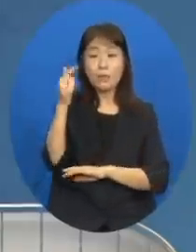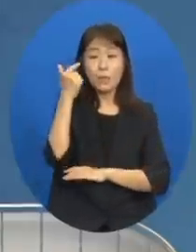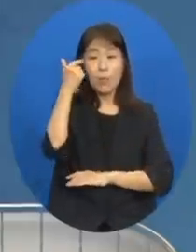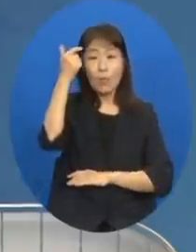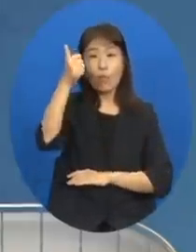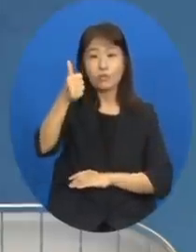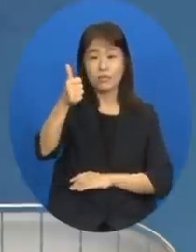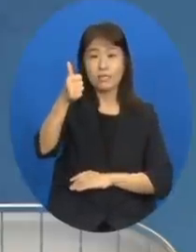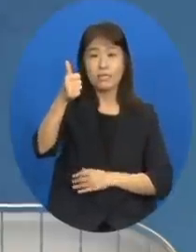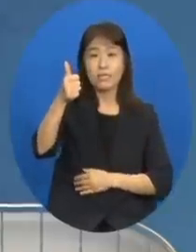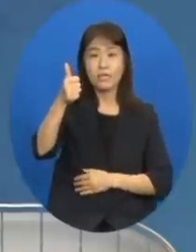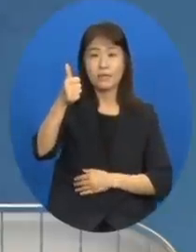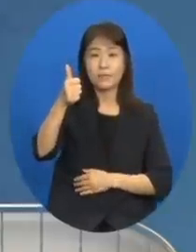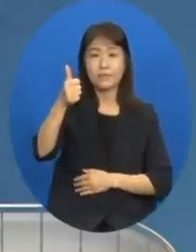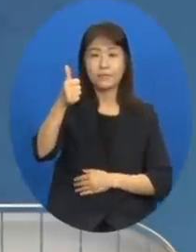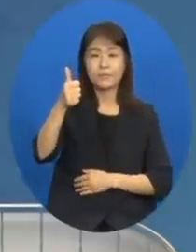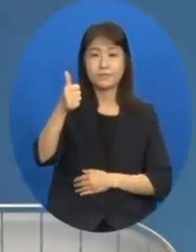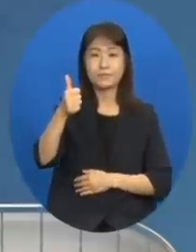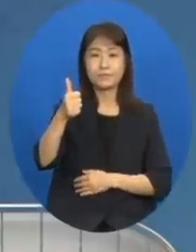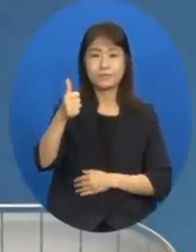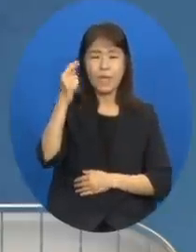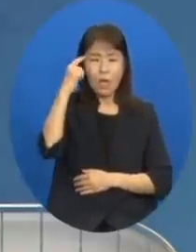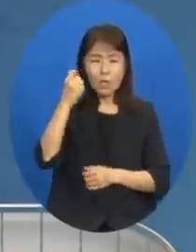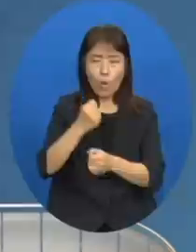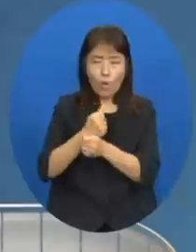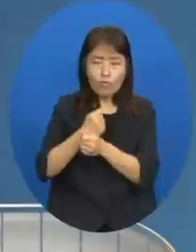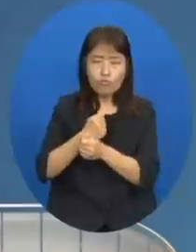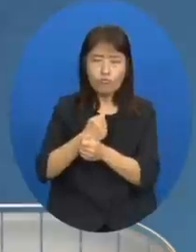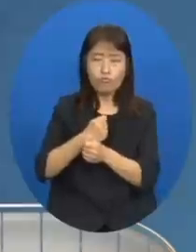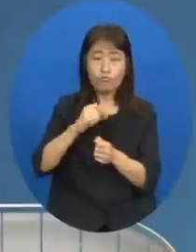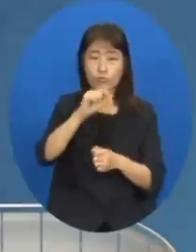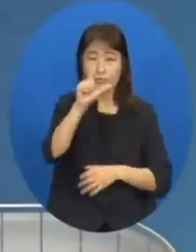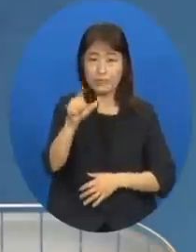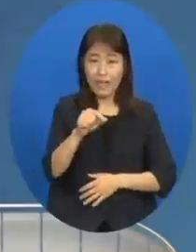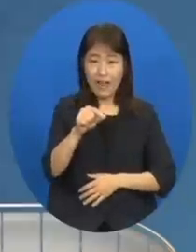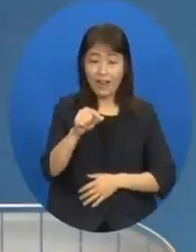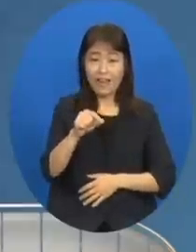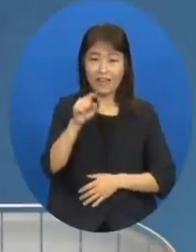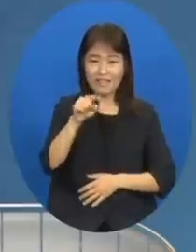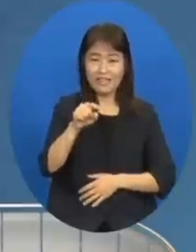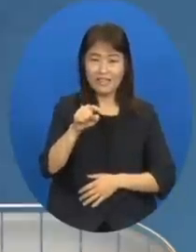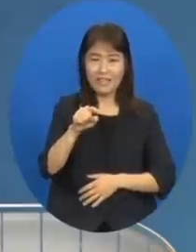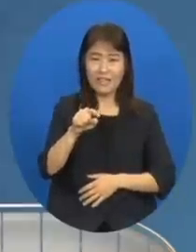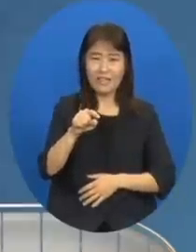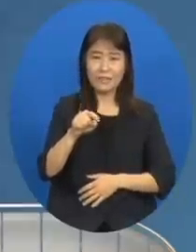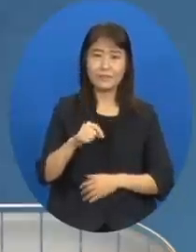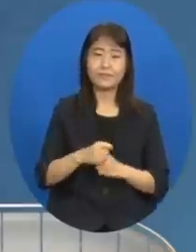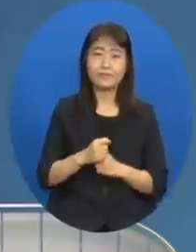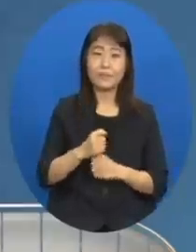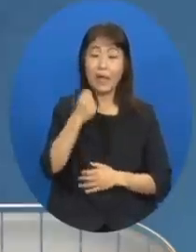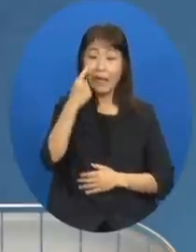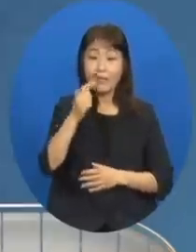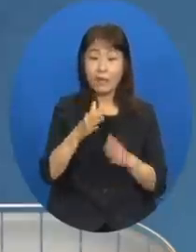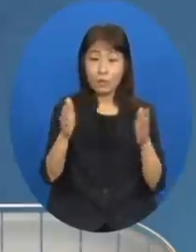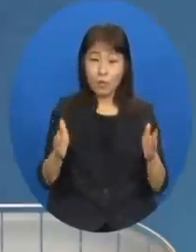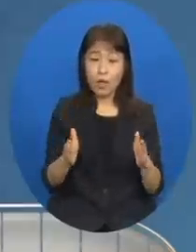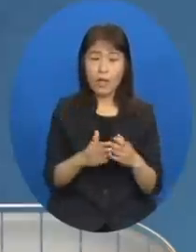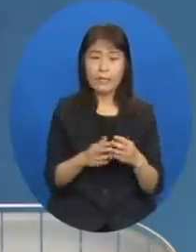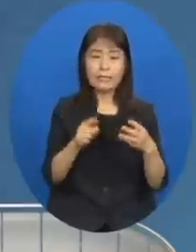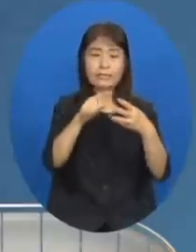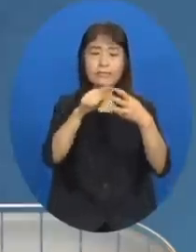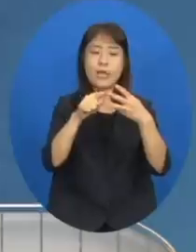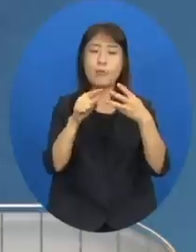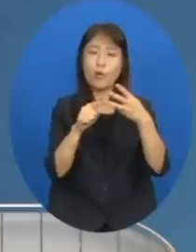목사님 연구월 기간 동안에 말씀을 전해 달라는 부탁을 받아서 세 번의 말씀과